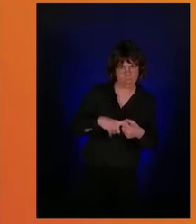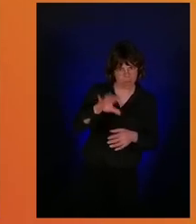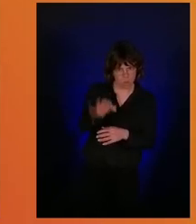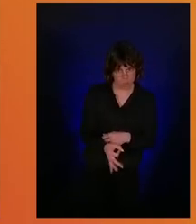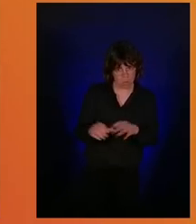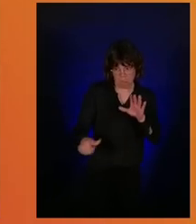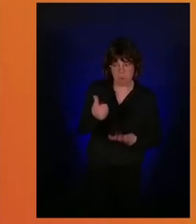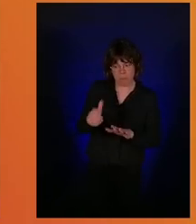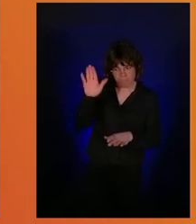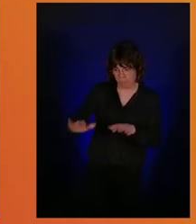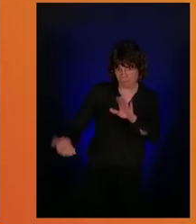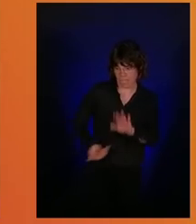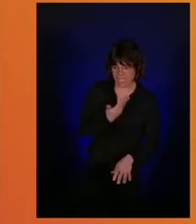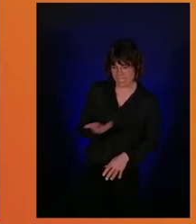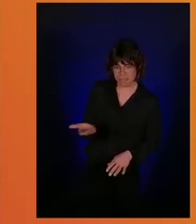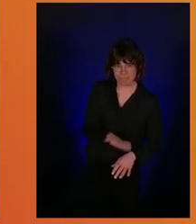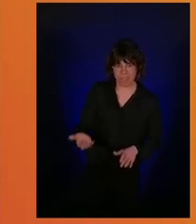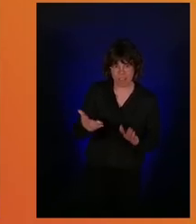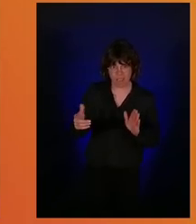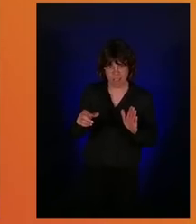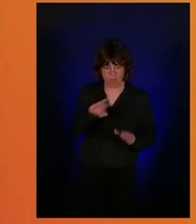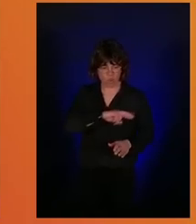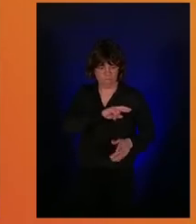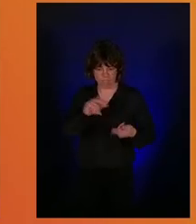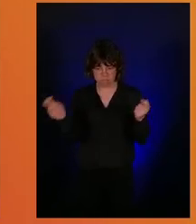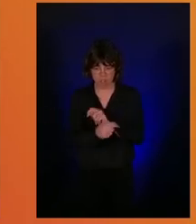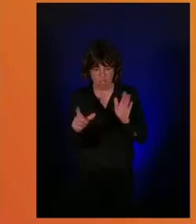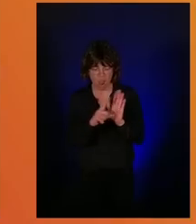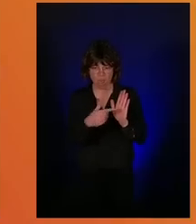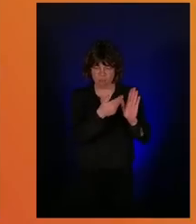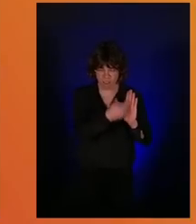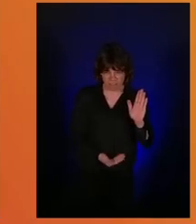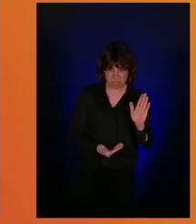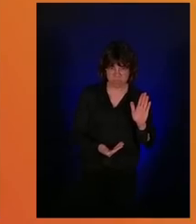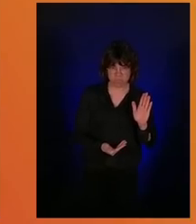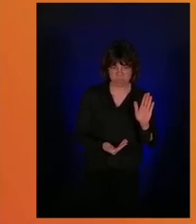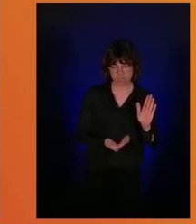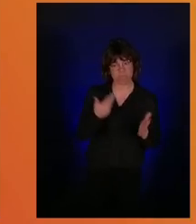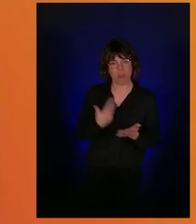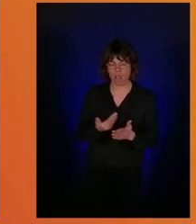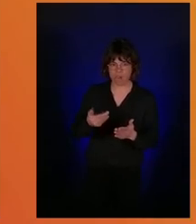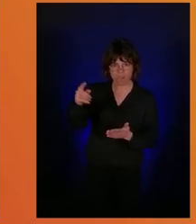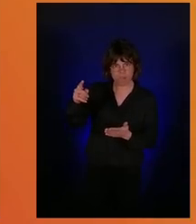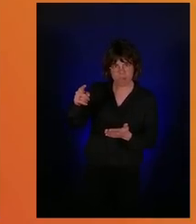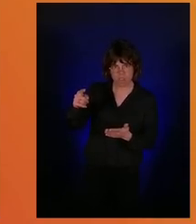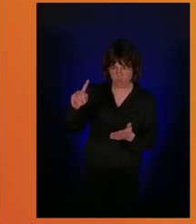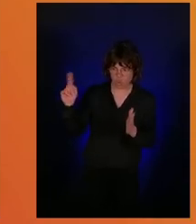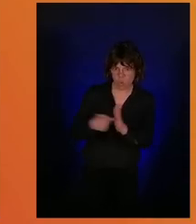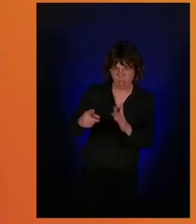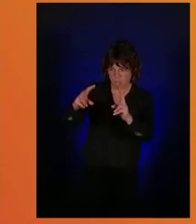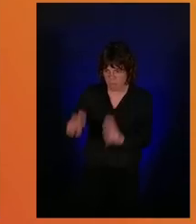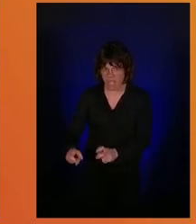sont les premières victimes de cette réforme des retraites qui annule encore leurs droits et leur niveau de